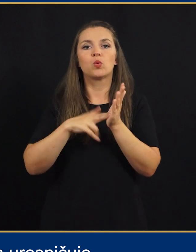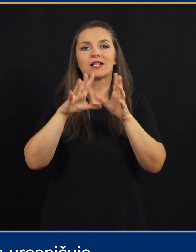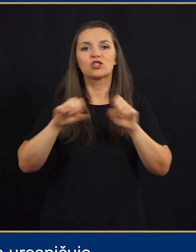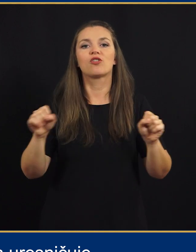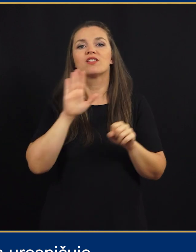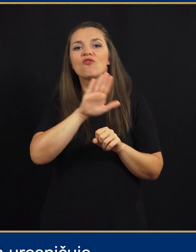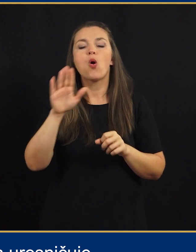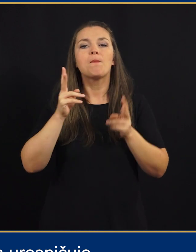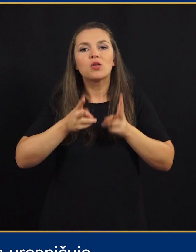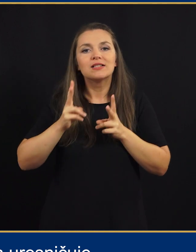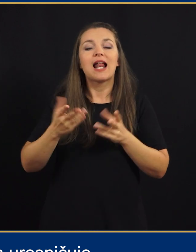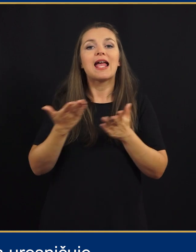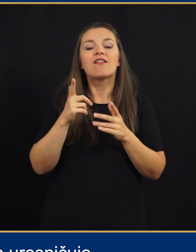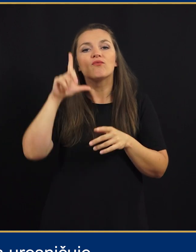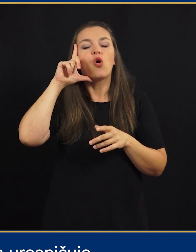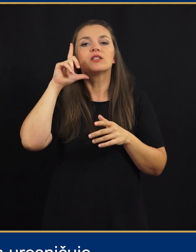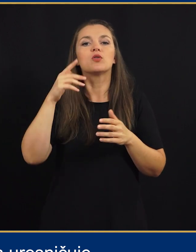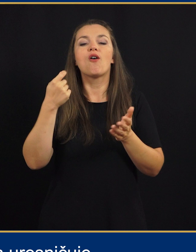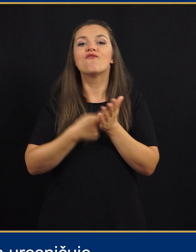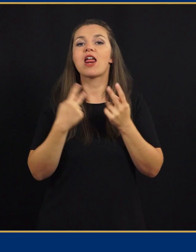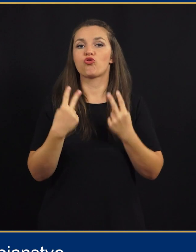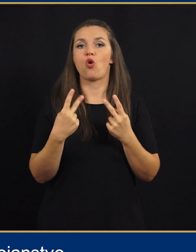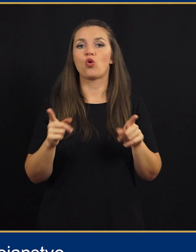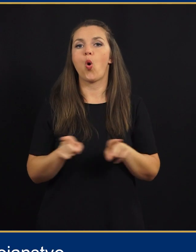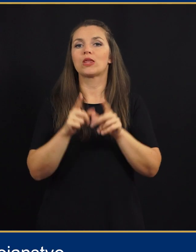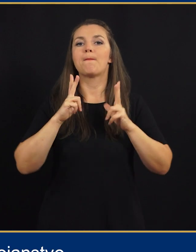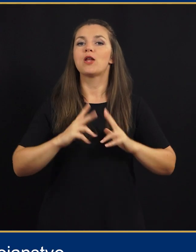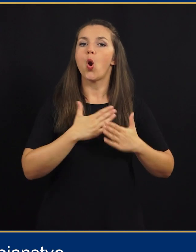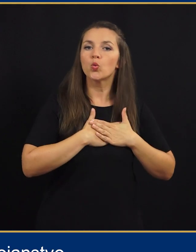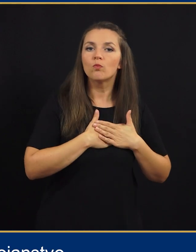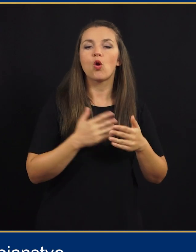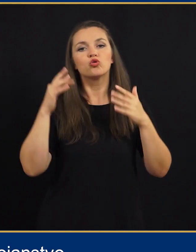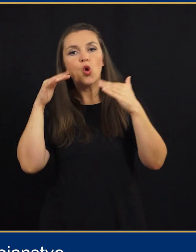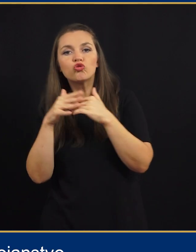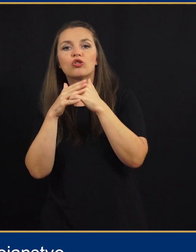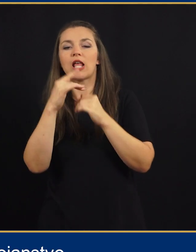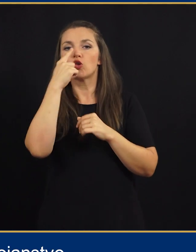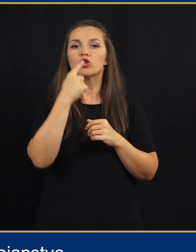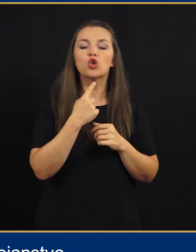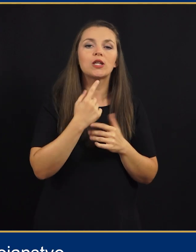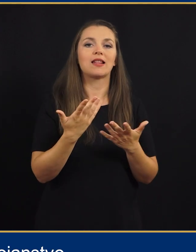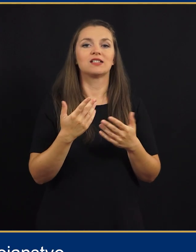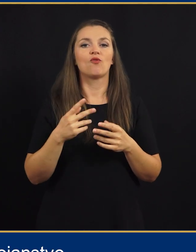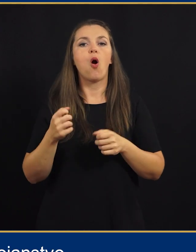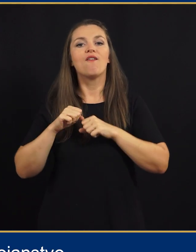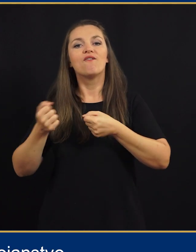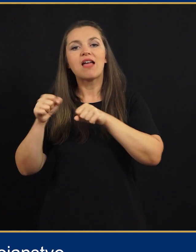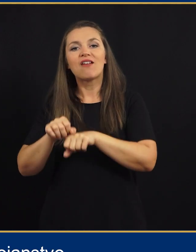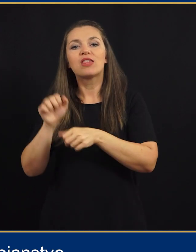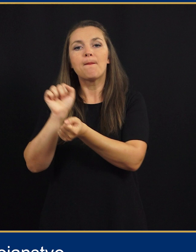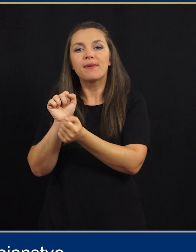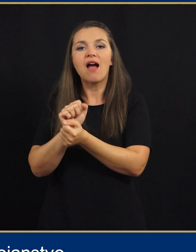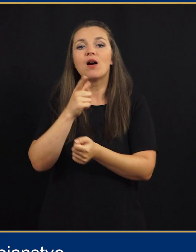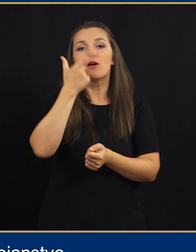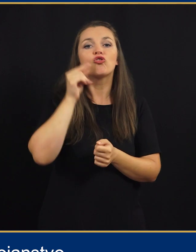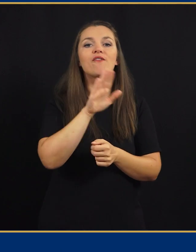svoje potenciale in kjer so v ospredju vrednote, kot so miroljubnost, sožitje, dostojanstvo, vladavina prava in